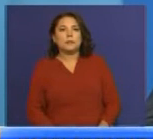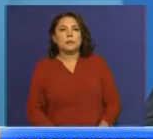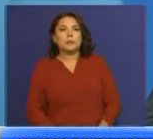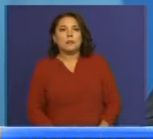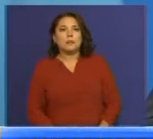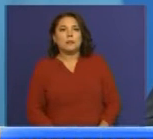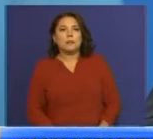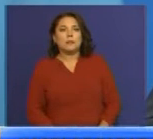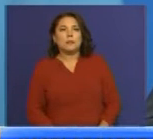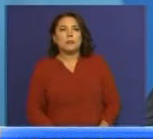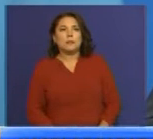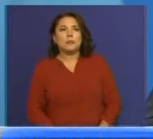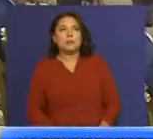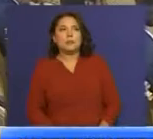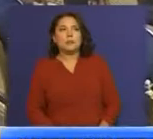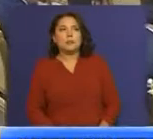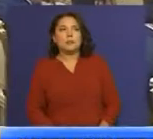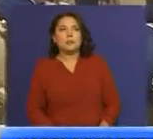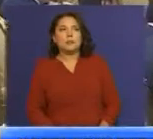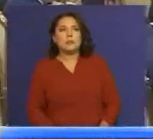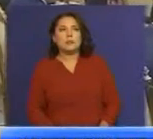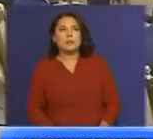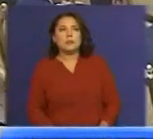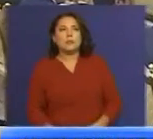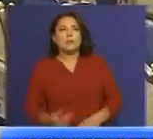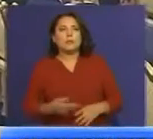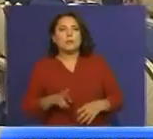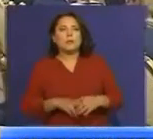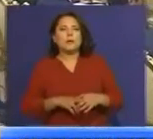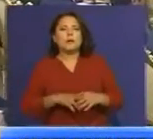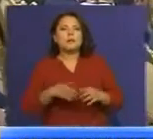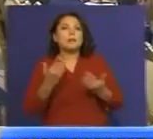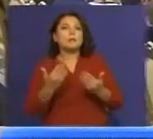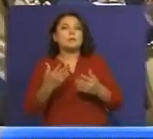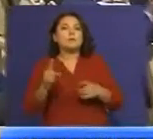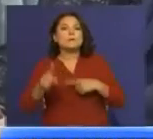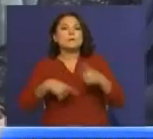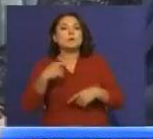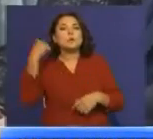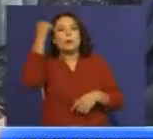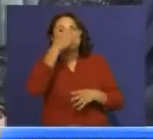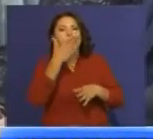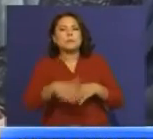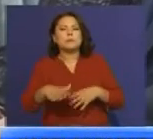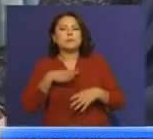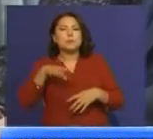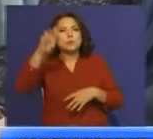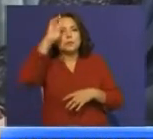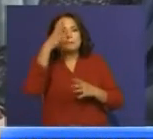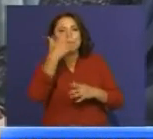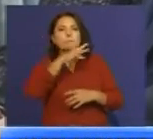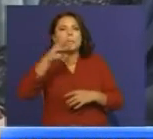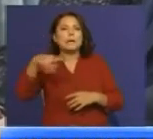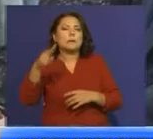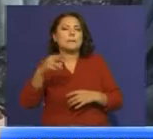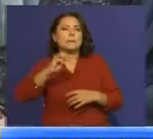новые подходы управления заболеваниями. Для этого в следующем году будет выделено из бюджета 5 миллиардов